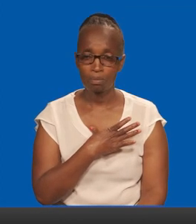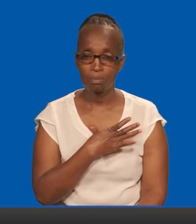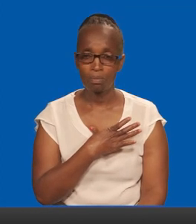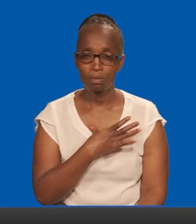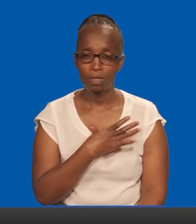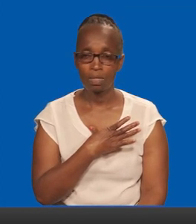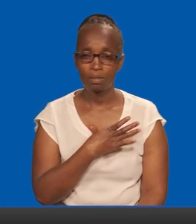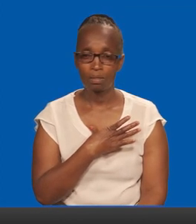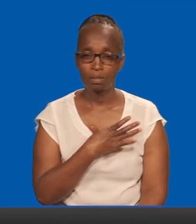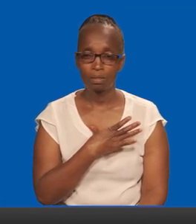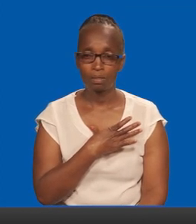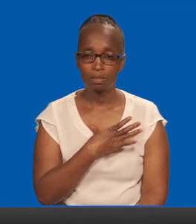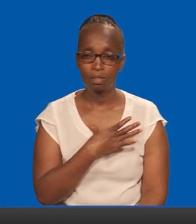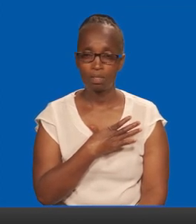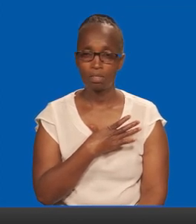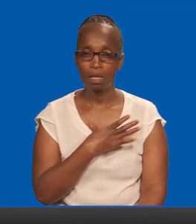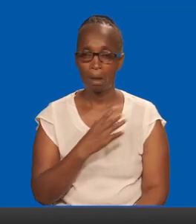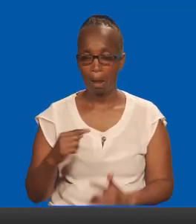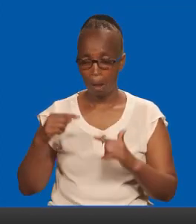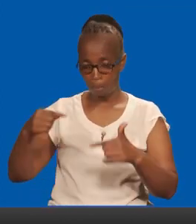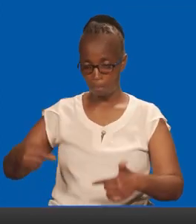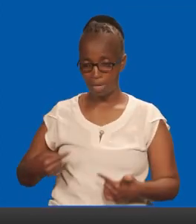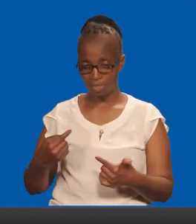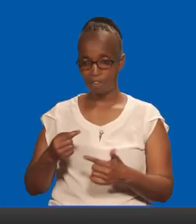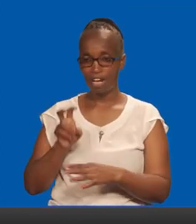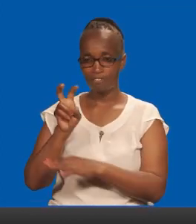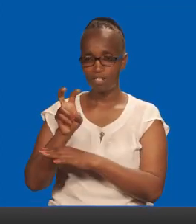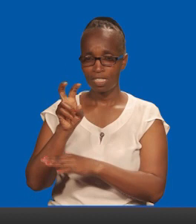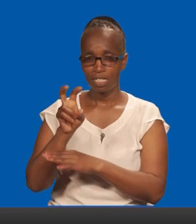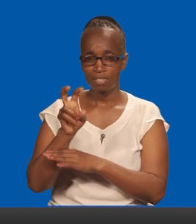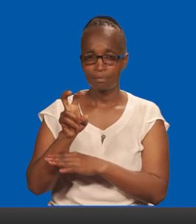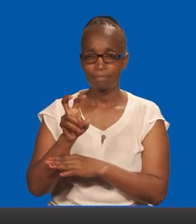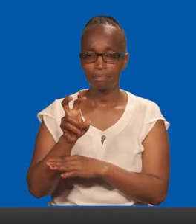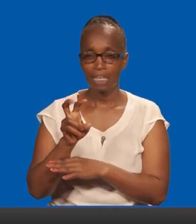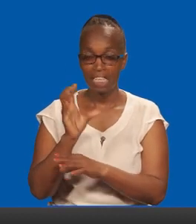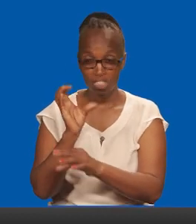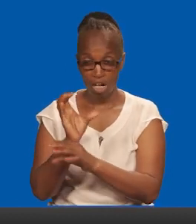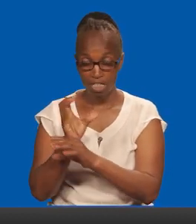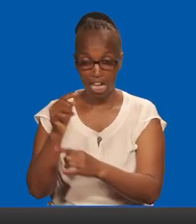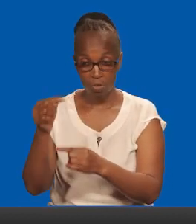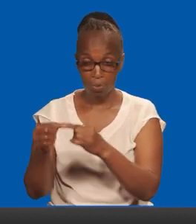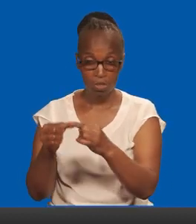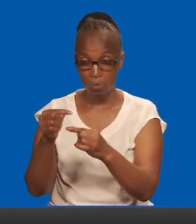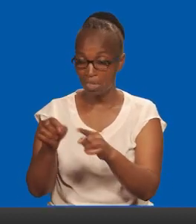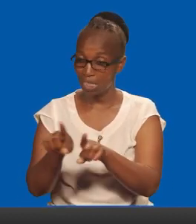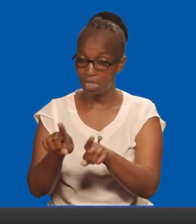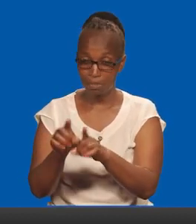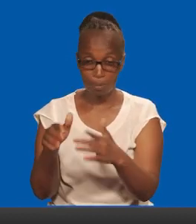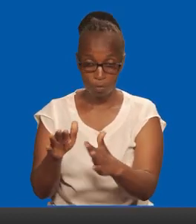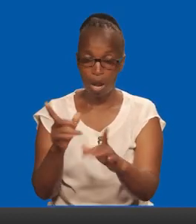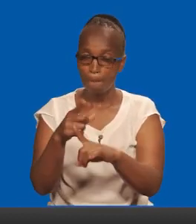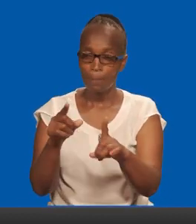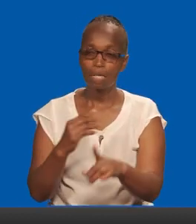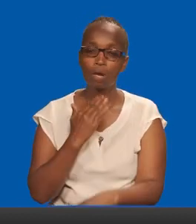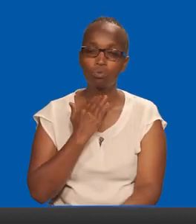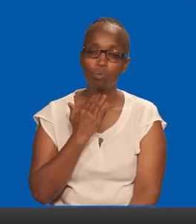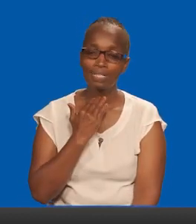Watu na hapo nimeona Kanisa la Nigeria vivyo hivyo na